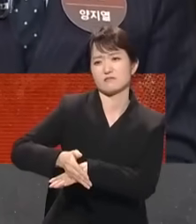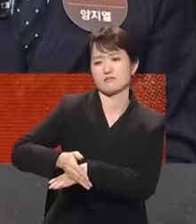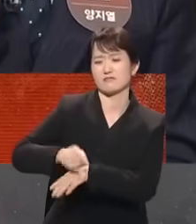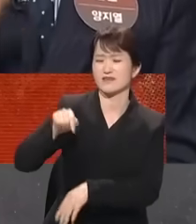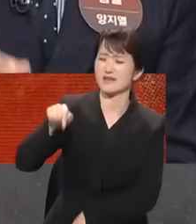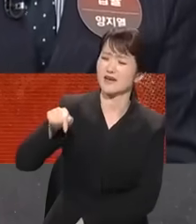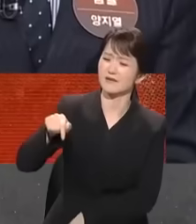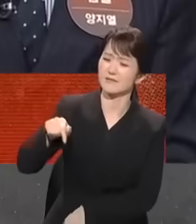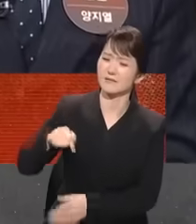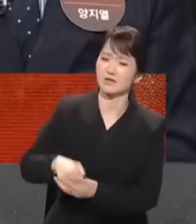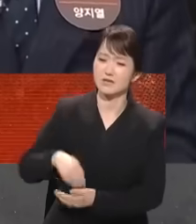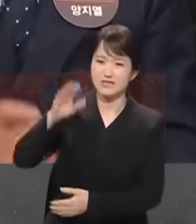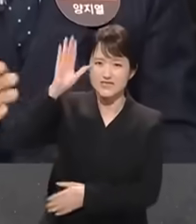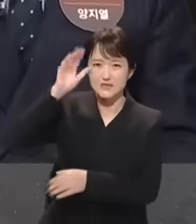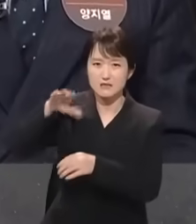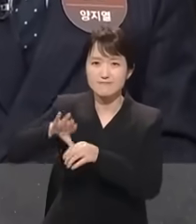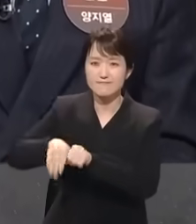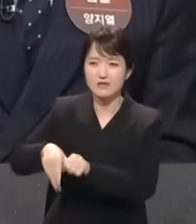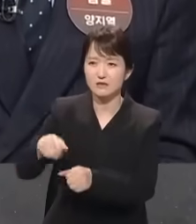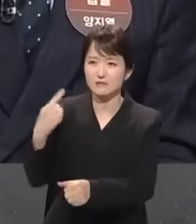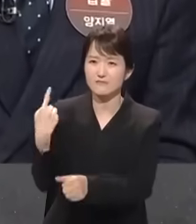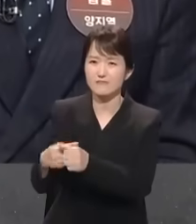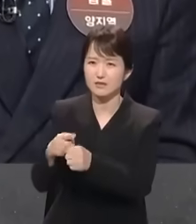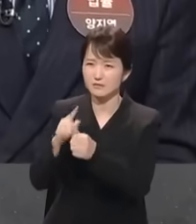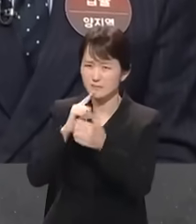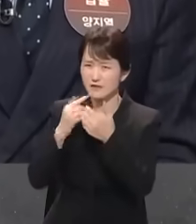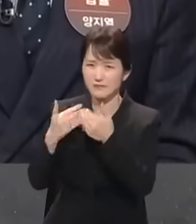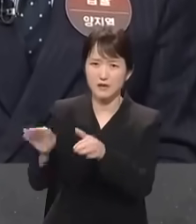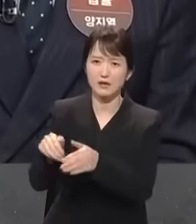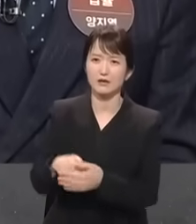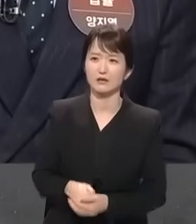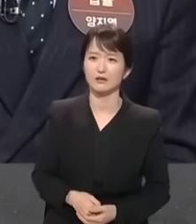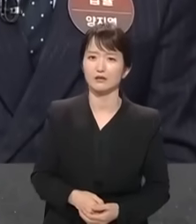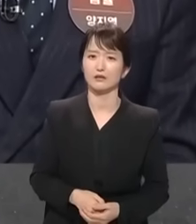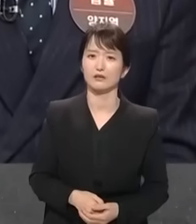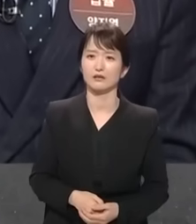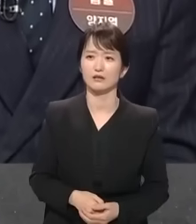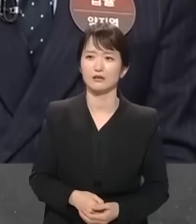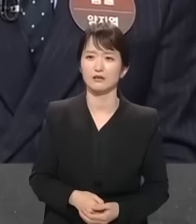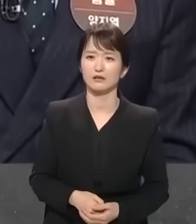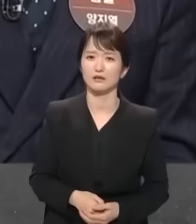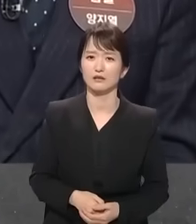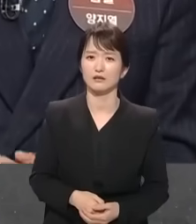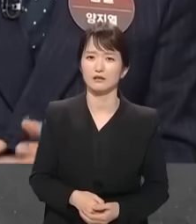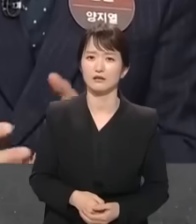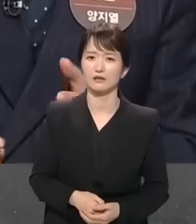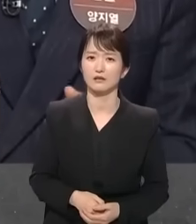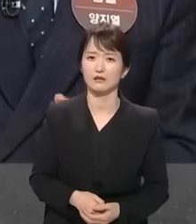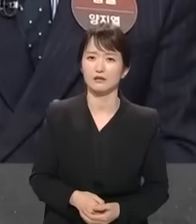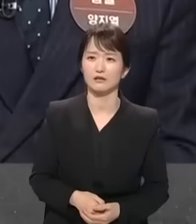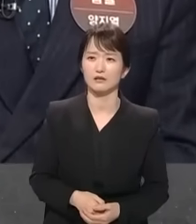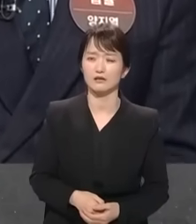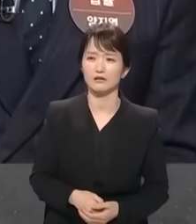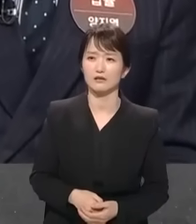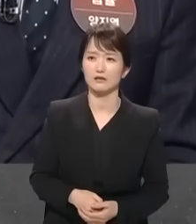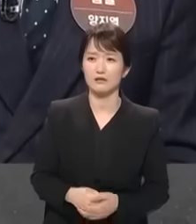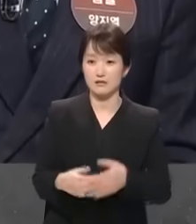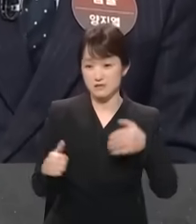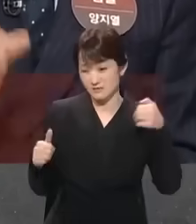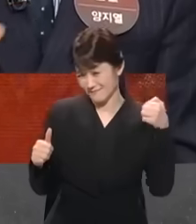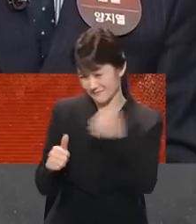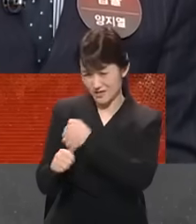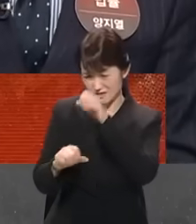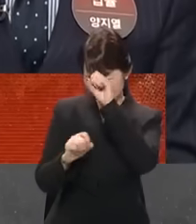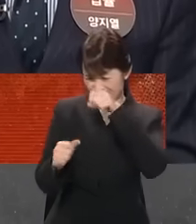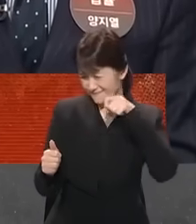뭐 뭐 병 뭐 이렇 하면서 포원 이어지고 거기서 끝나질 않고 실제 로 이게 폭행까지 그니까 뭐 밝길